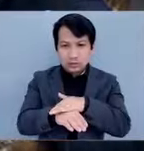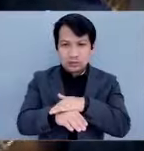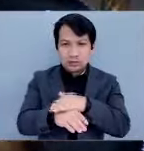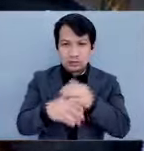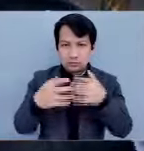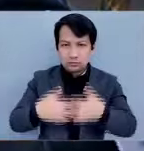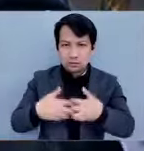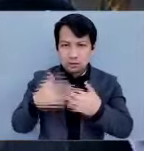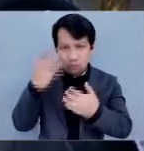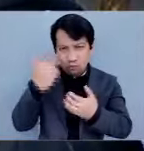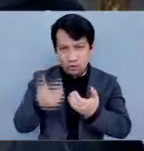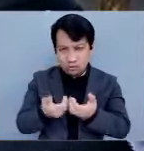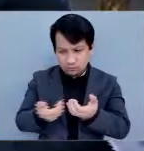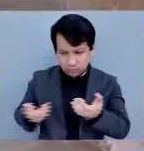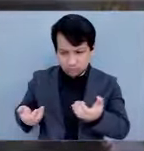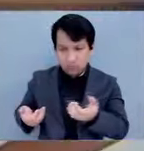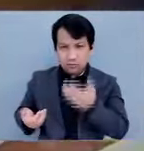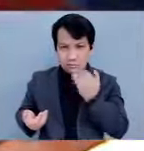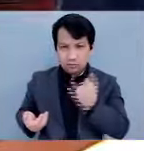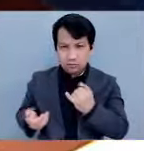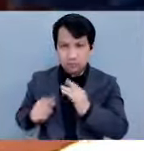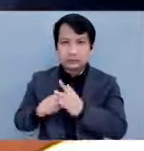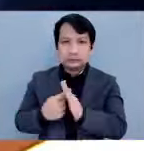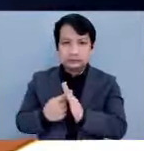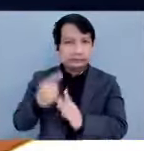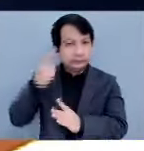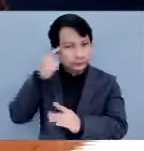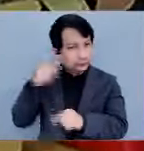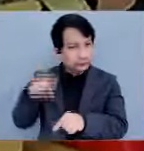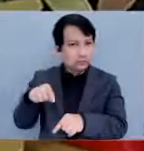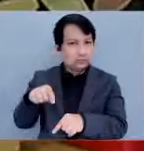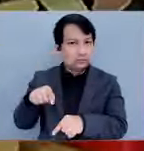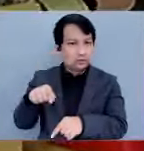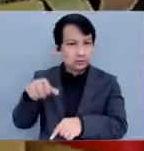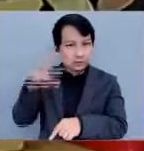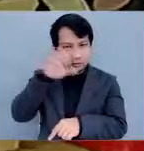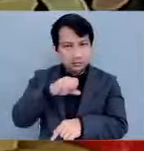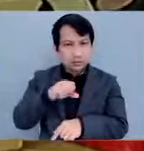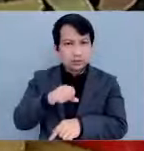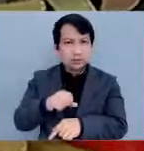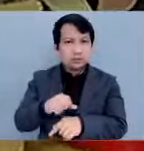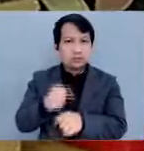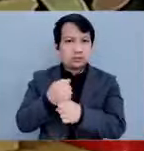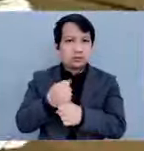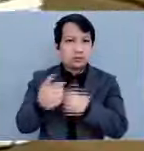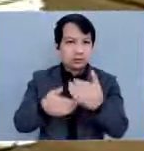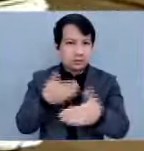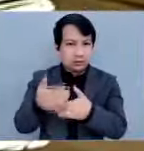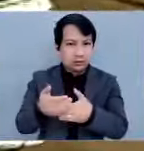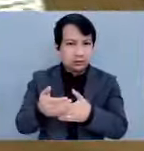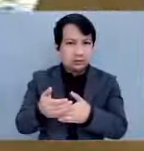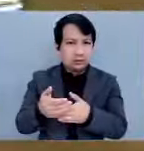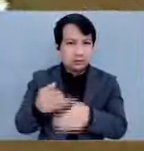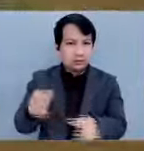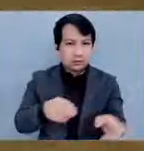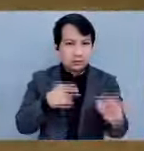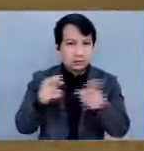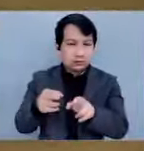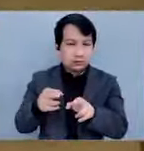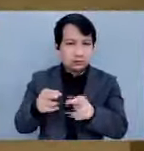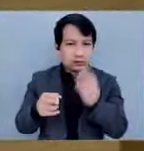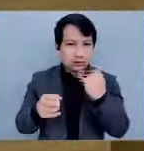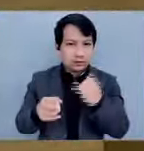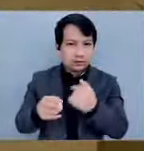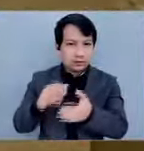nasisegregate. So doon po yun nag-umpisa. At dahil random ang paggawa ng plaka ng mga suspect, posibleng hindi na ito